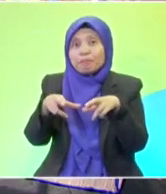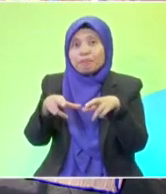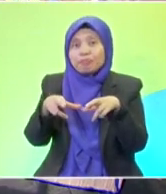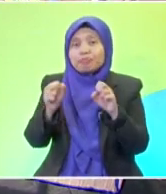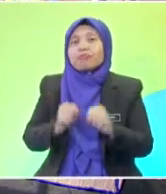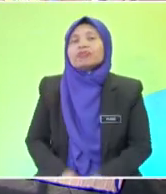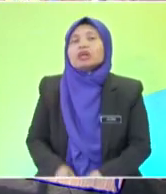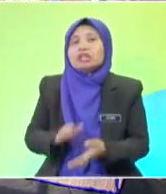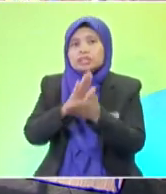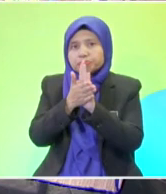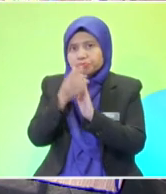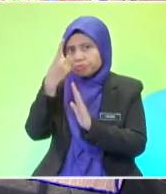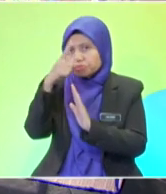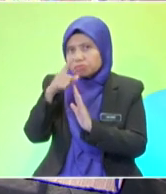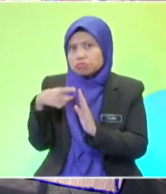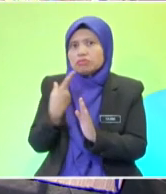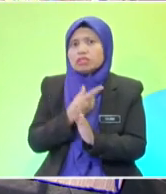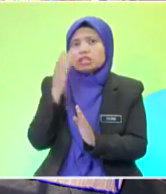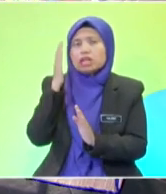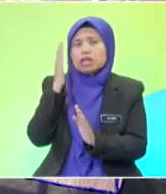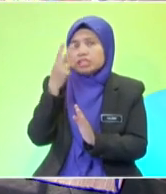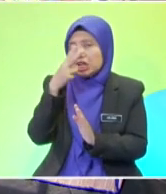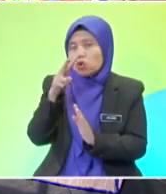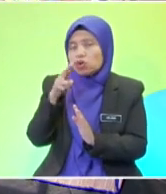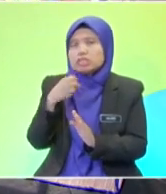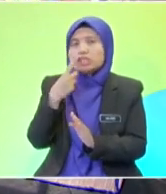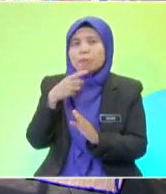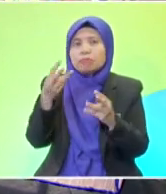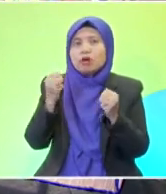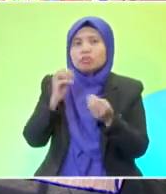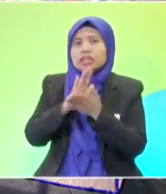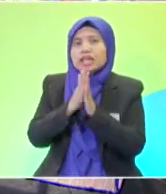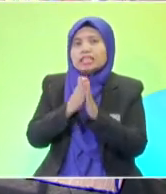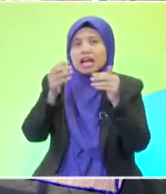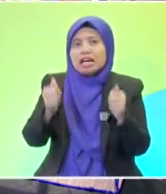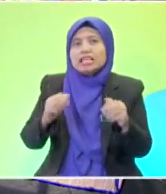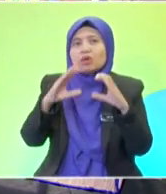Jadi mari kita lihat jadi ahli Kuda hitam